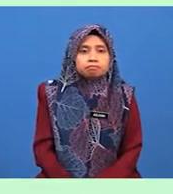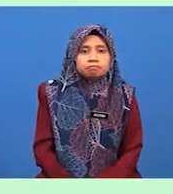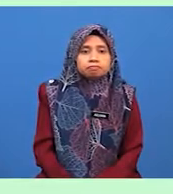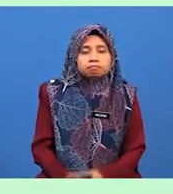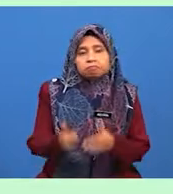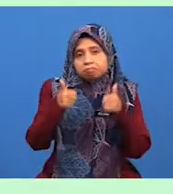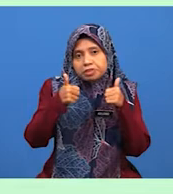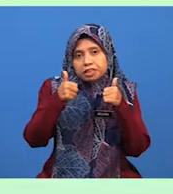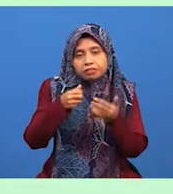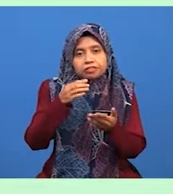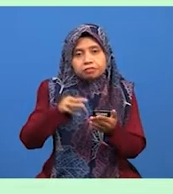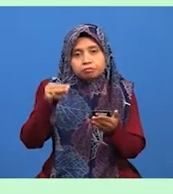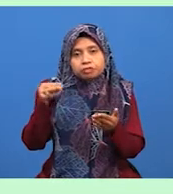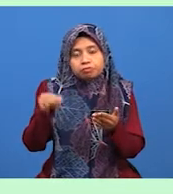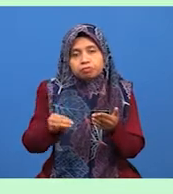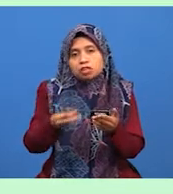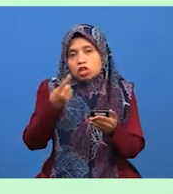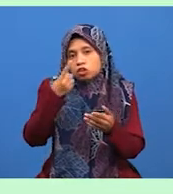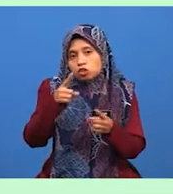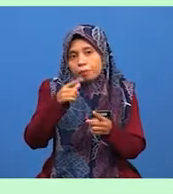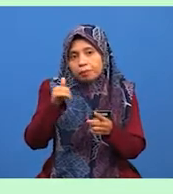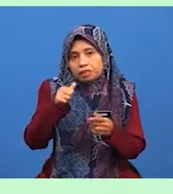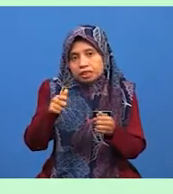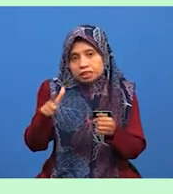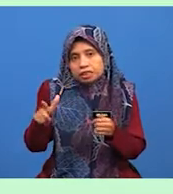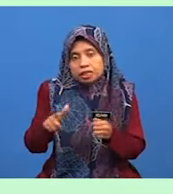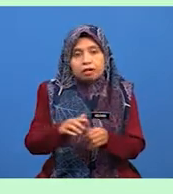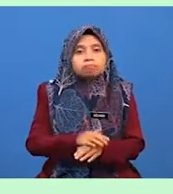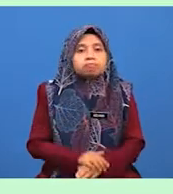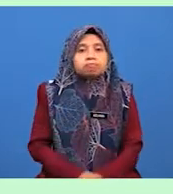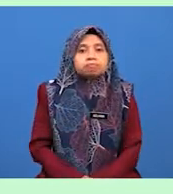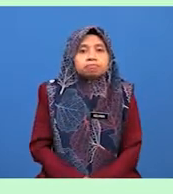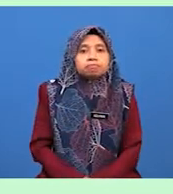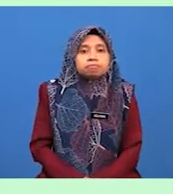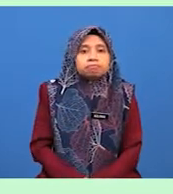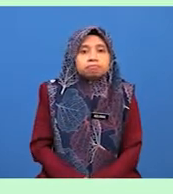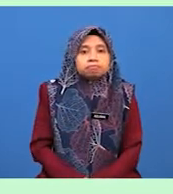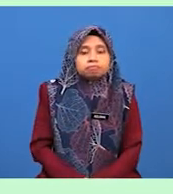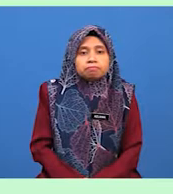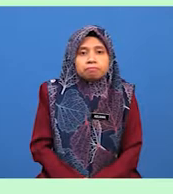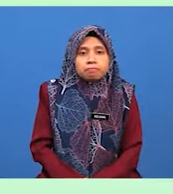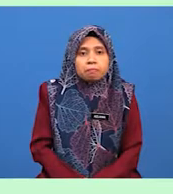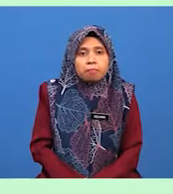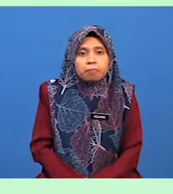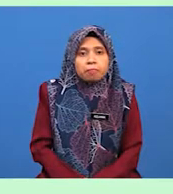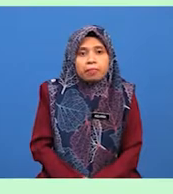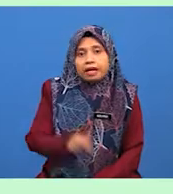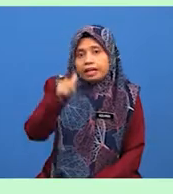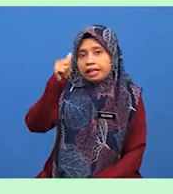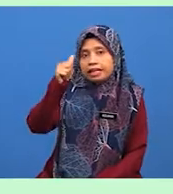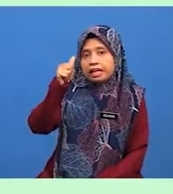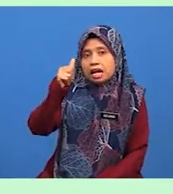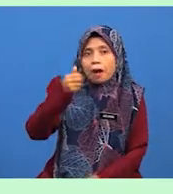Syabas, murid-murid. Jawapan yang kamu berikan tepat sekali. Jawapannya ialah